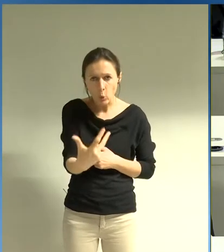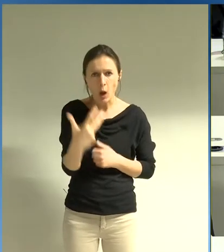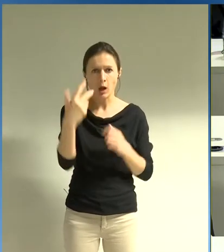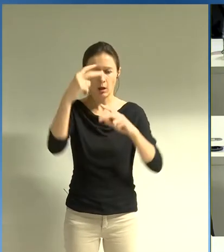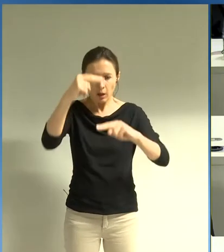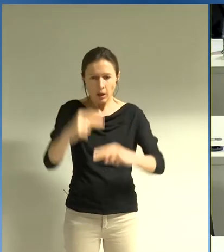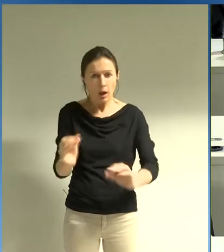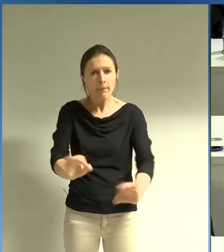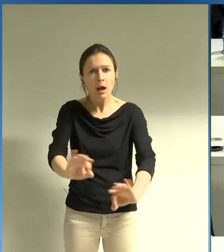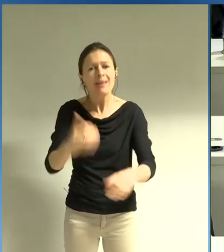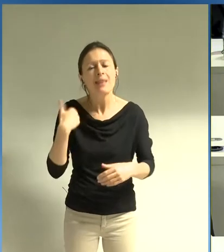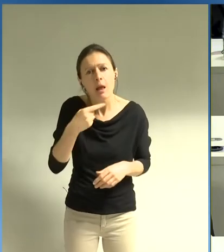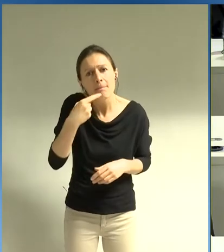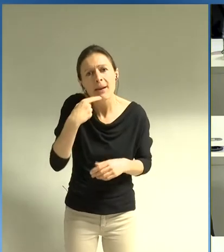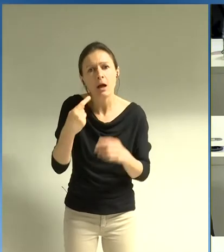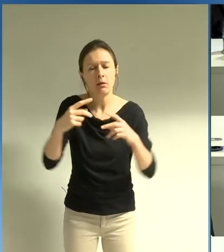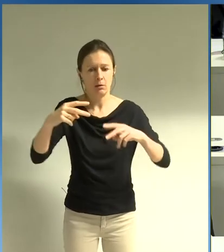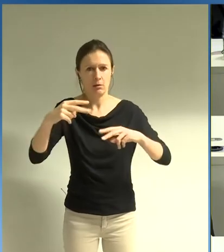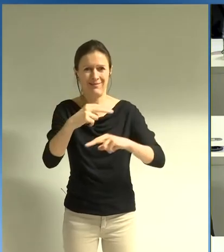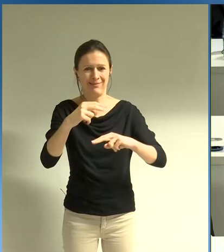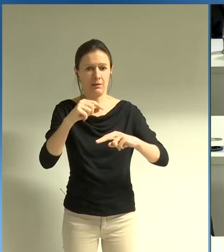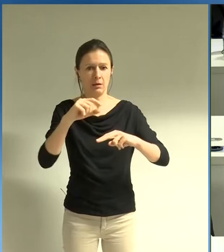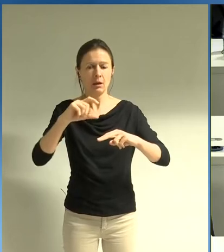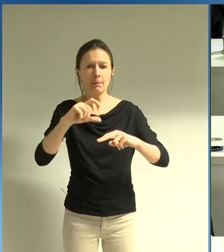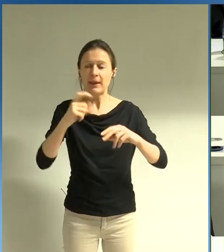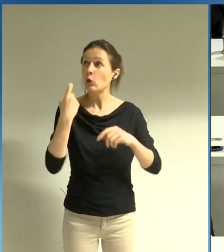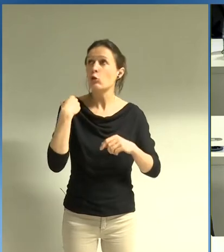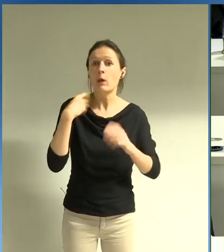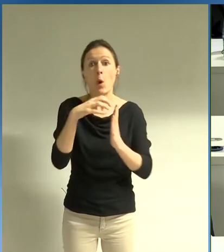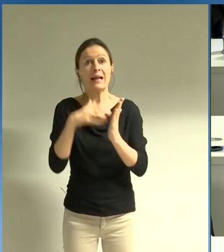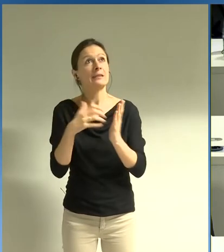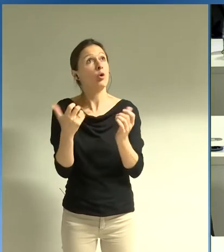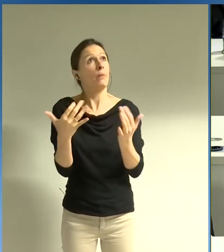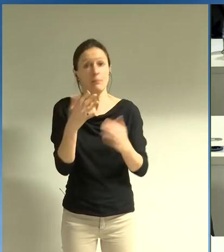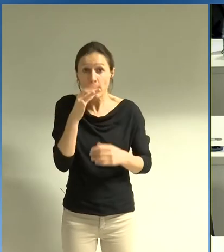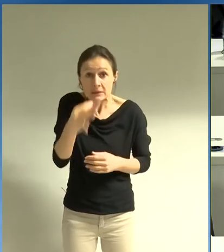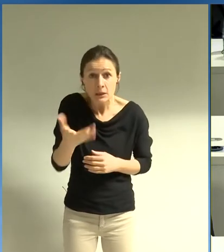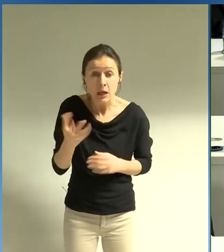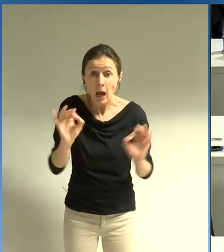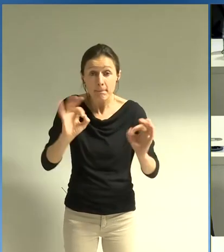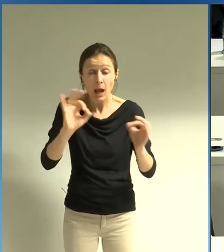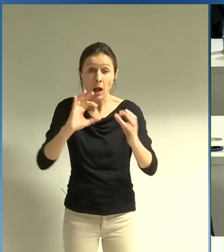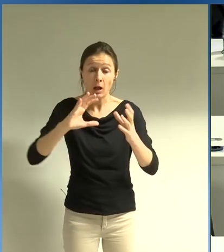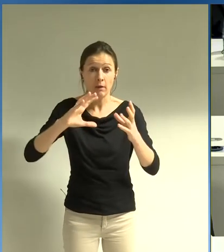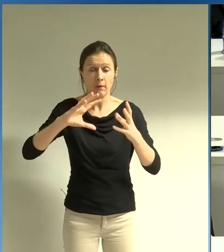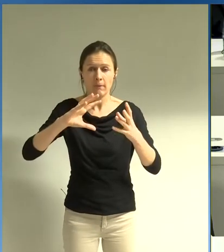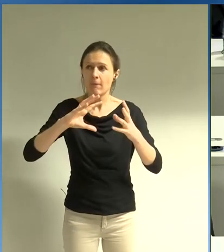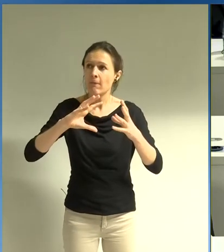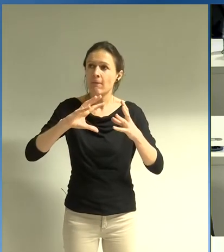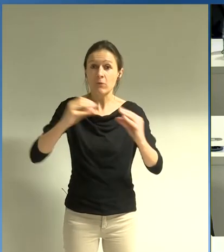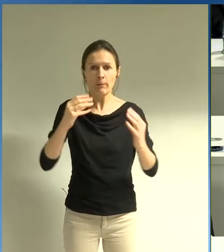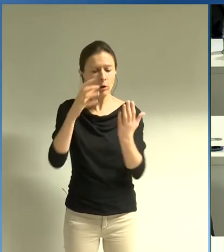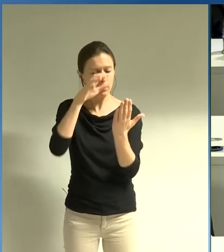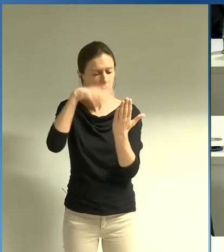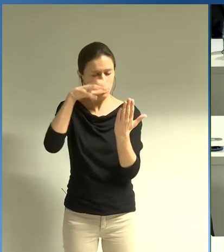je vous ai cité un article je peux même pas vous dire quel numéro d'article c'est honnêtement c'est sur la forme